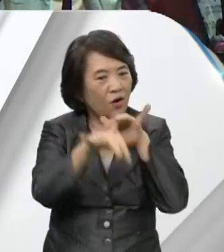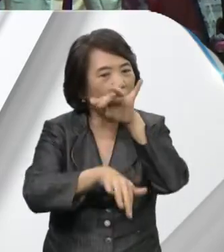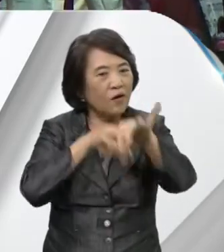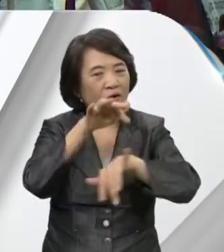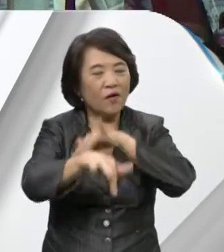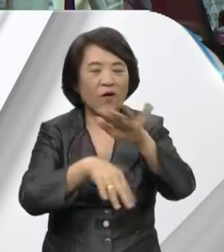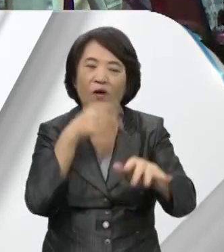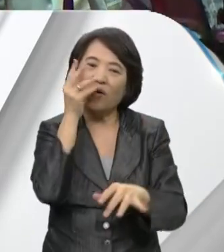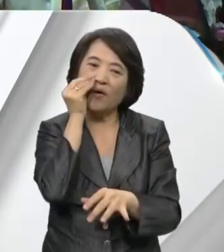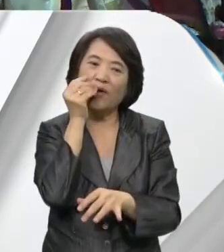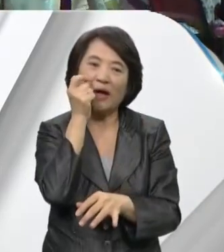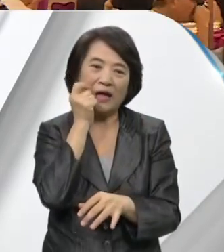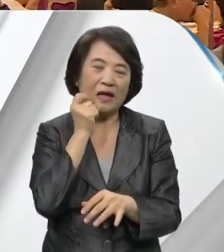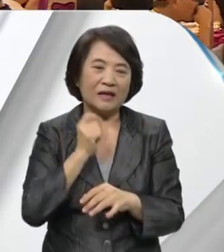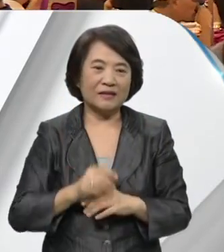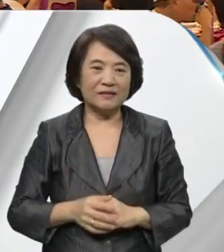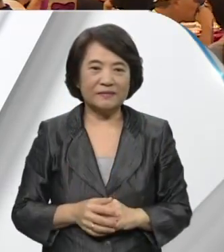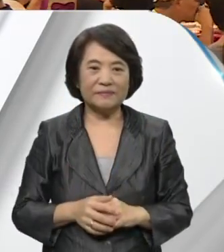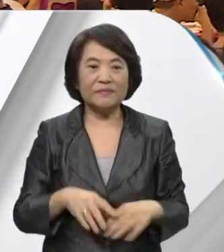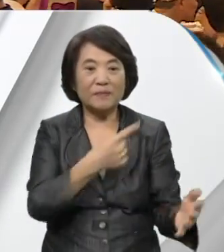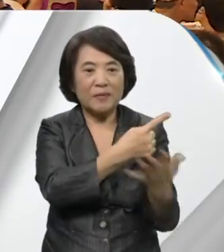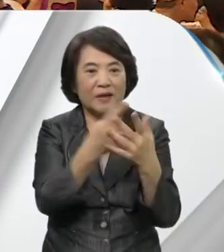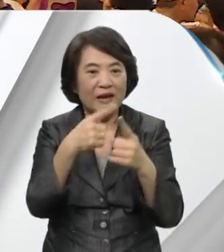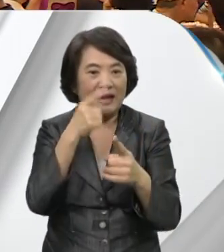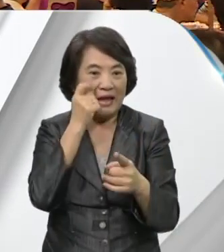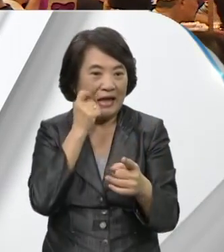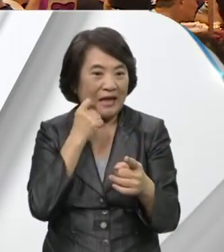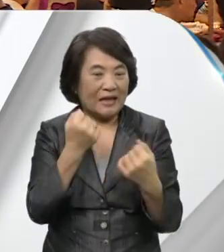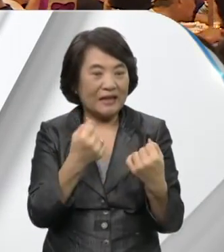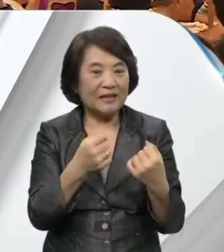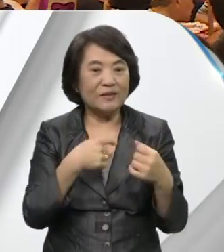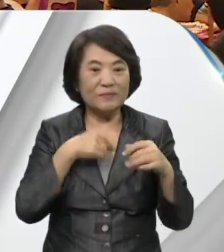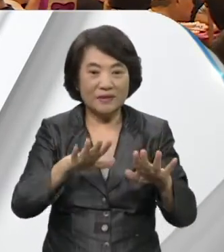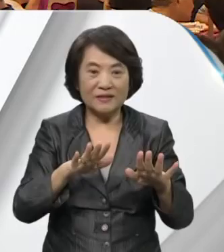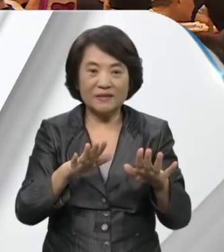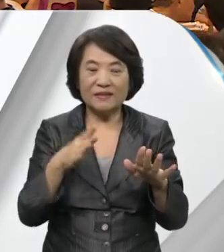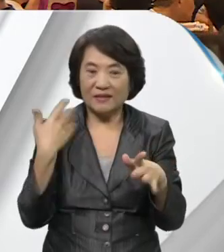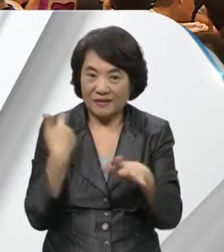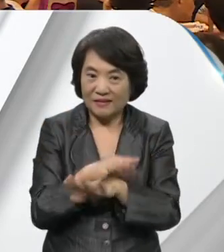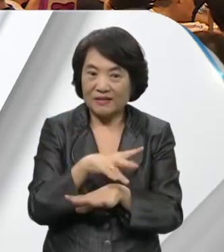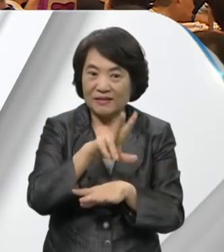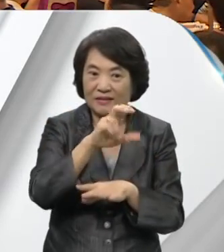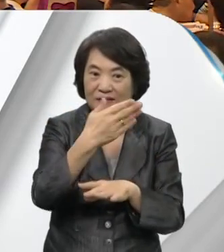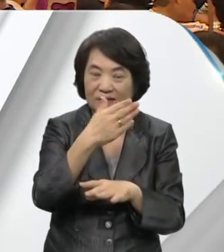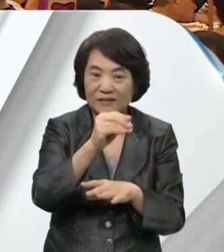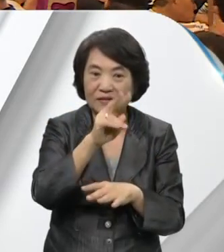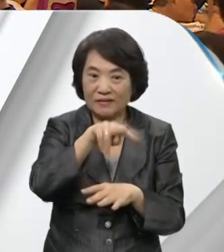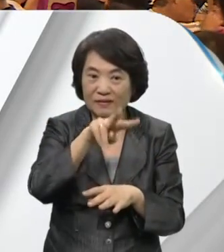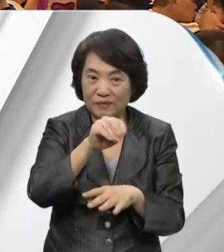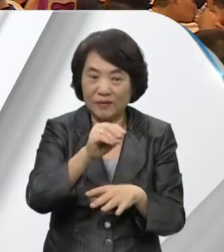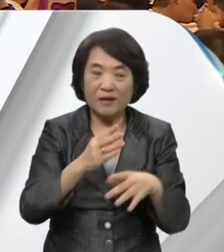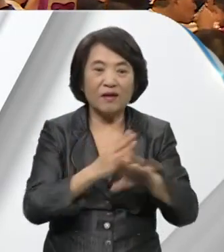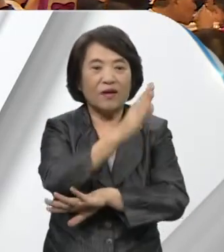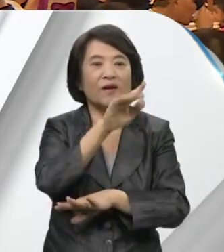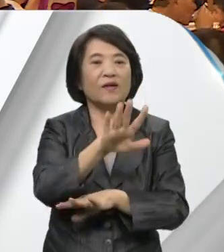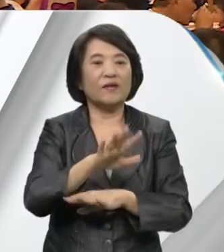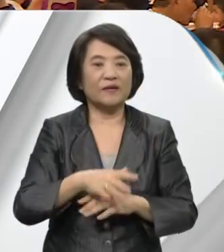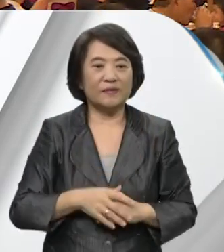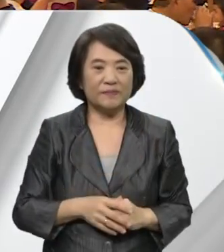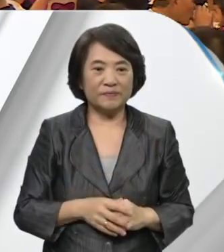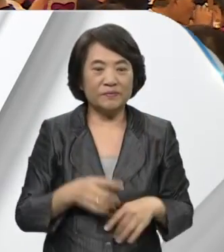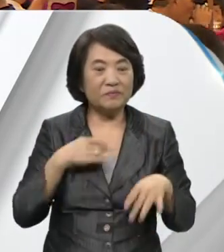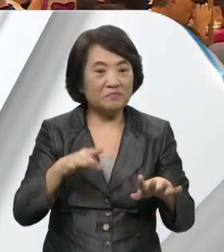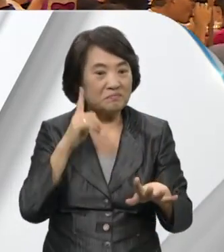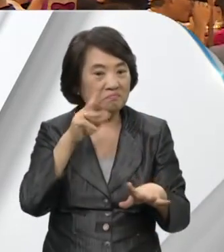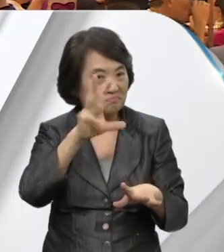高。 哦，同凡你啊，睇紧想象哈，金币到金币位置都超过去年792000咧，我想